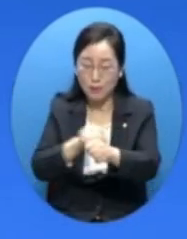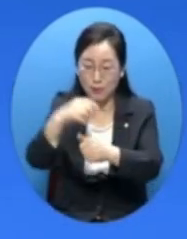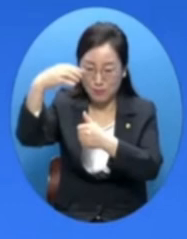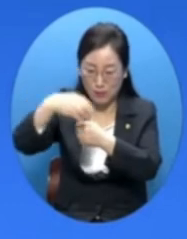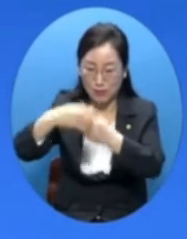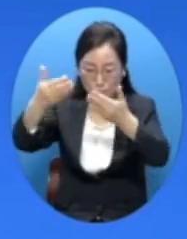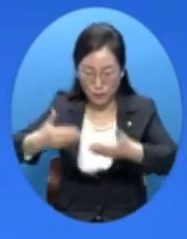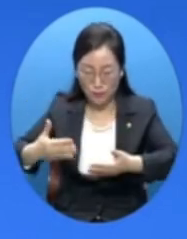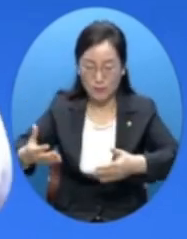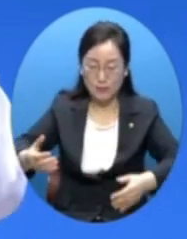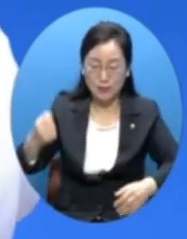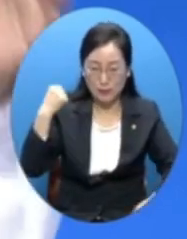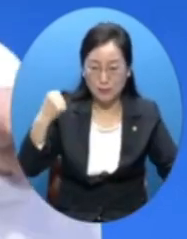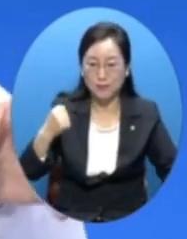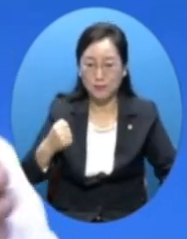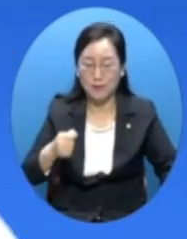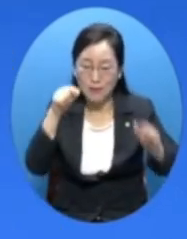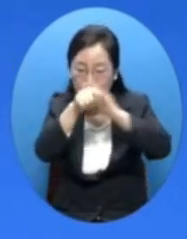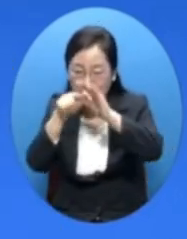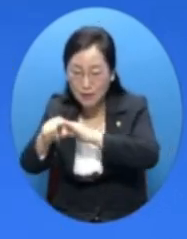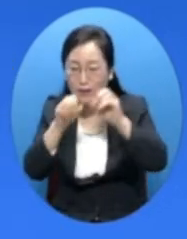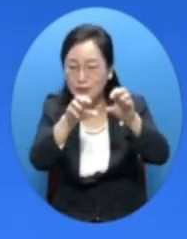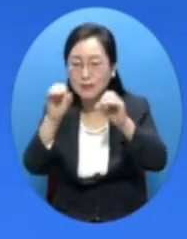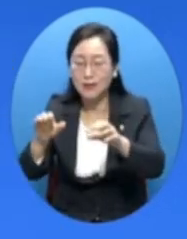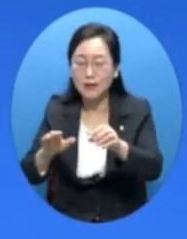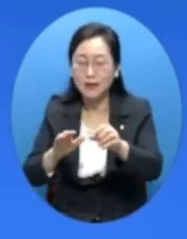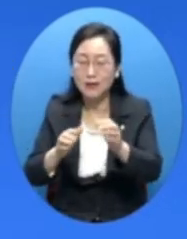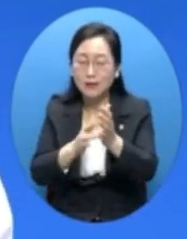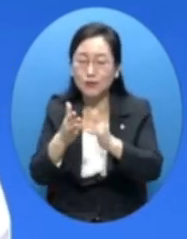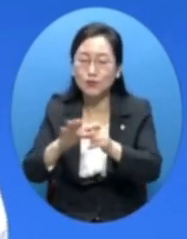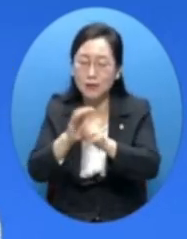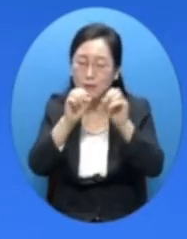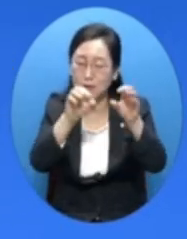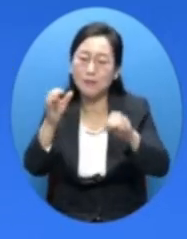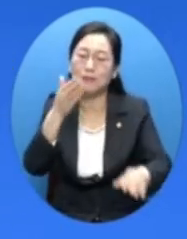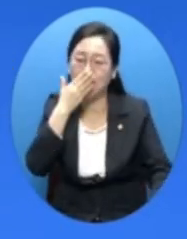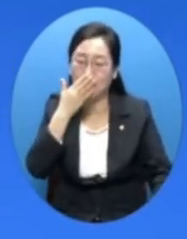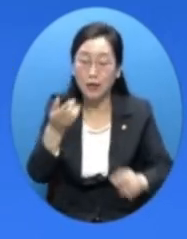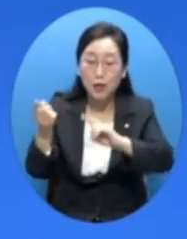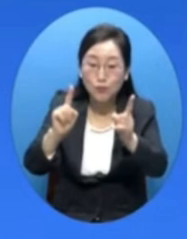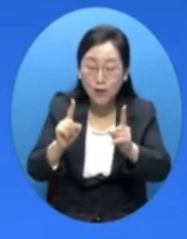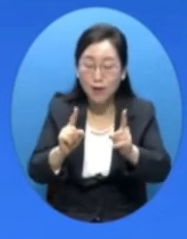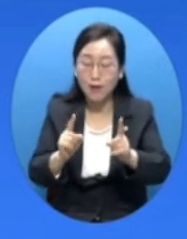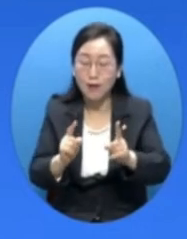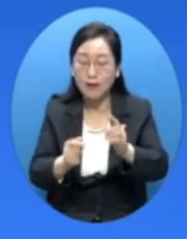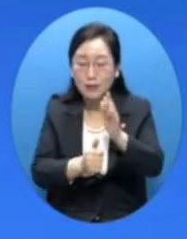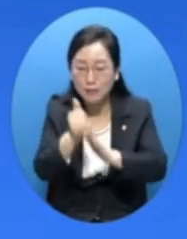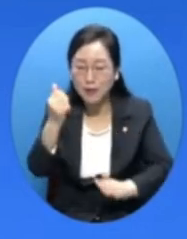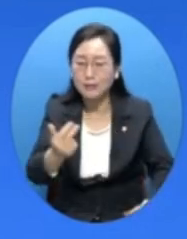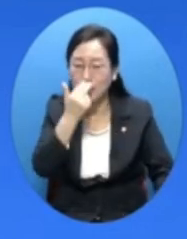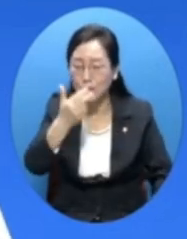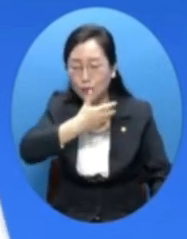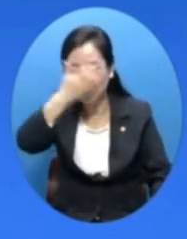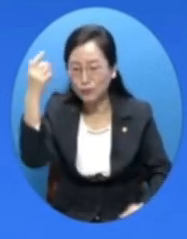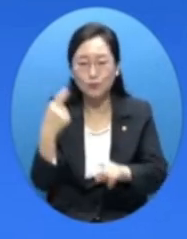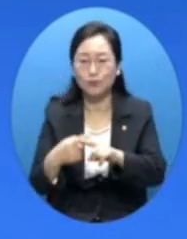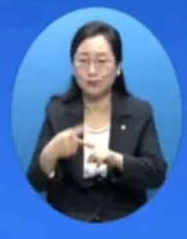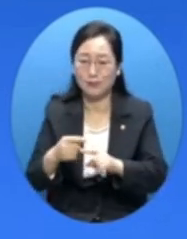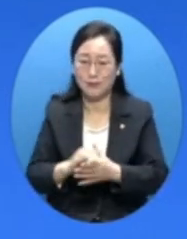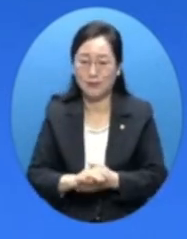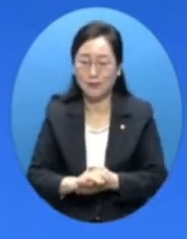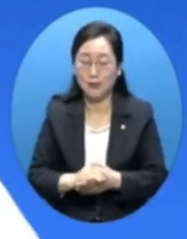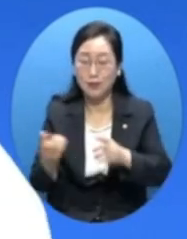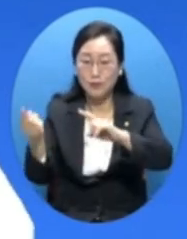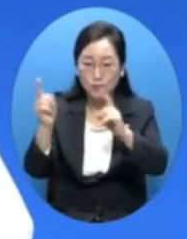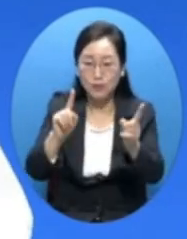것입니다. 그들의 예수의 사랑을 전할 수가 있는 것입니다. 부활은 새 희망입니다. 생명입니다. 꿈입니다. 우리